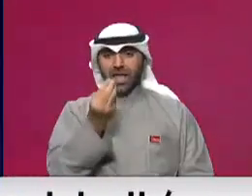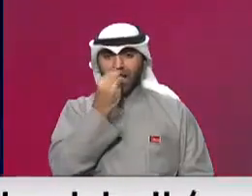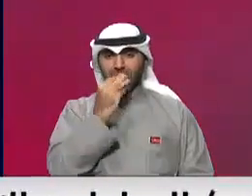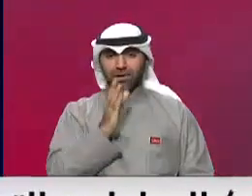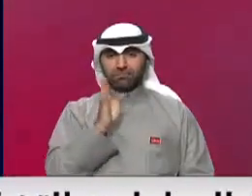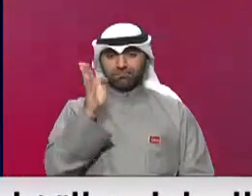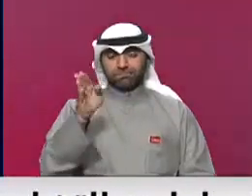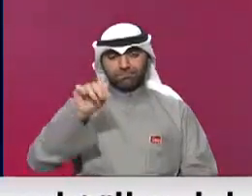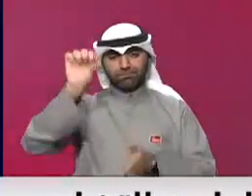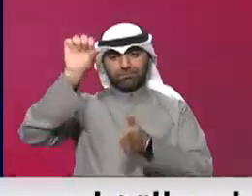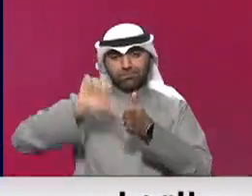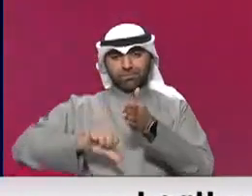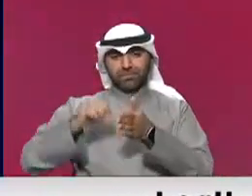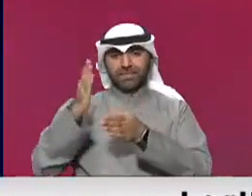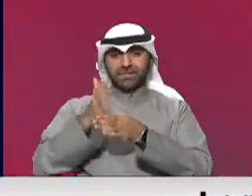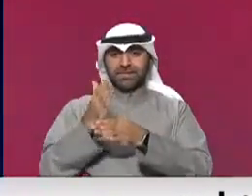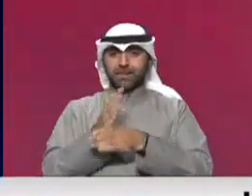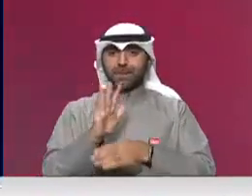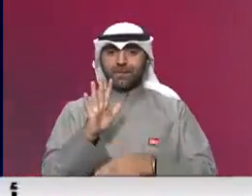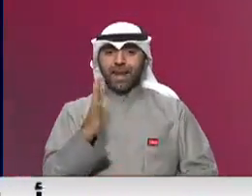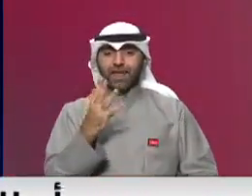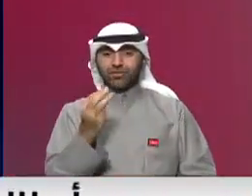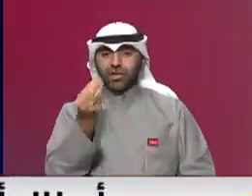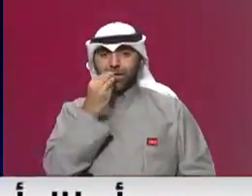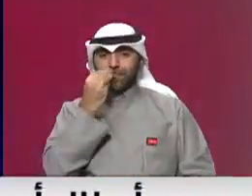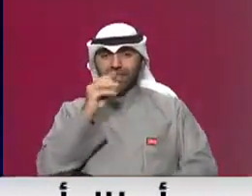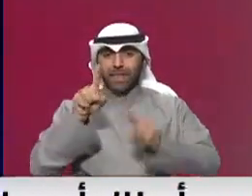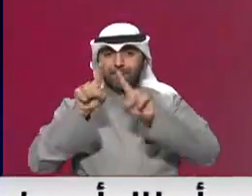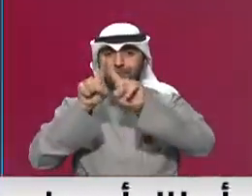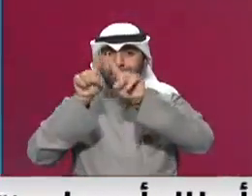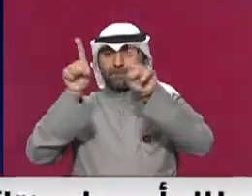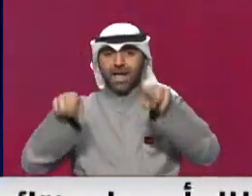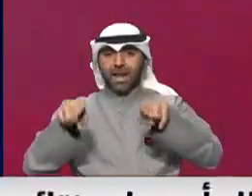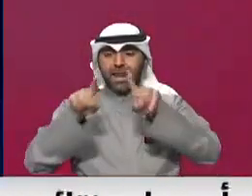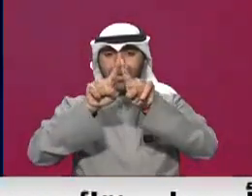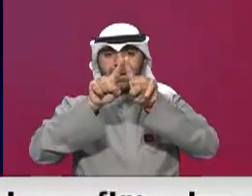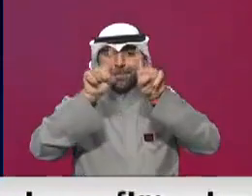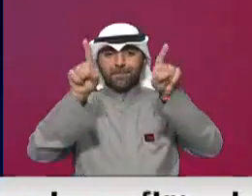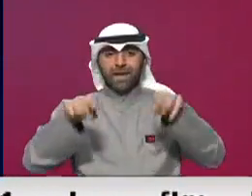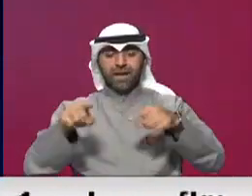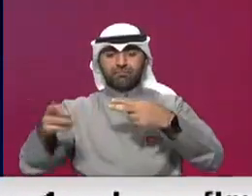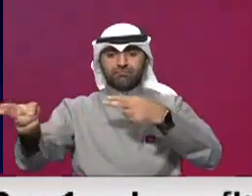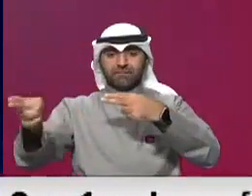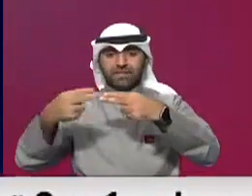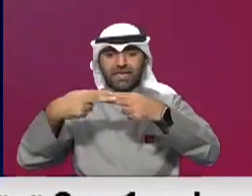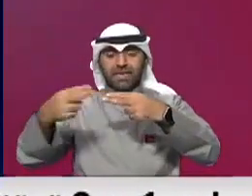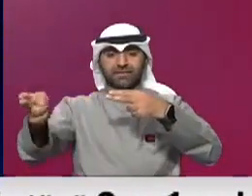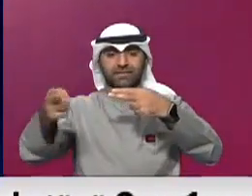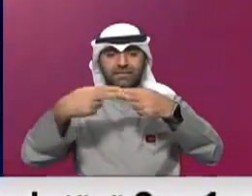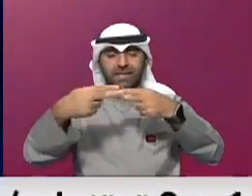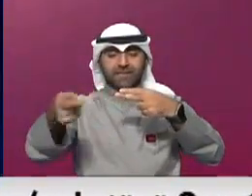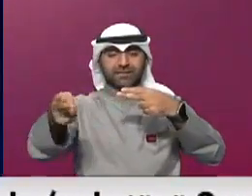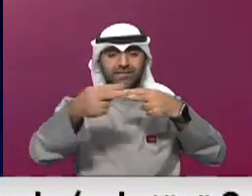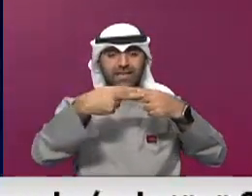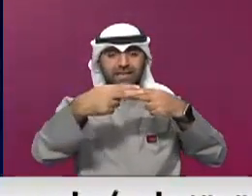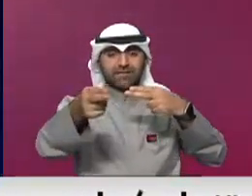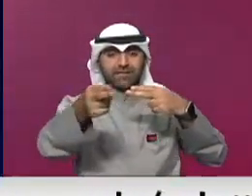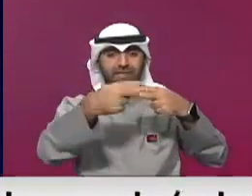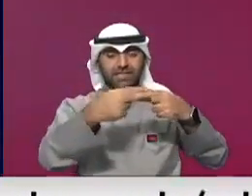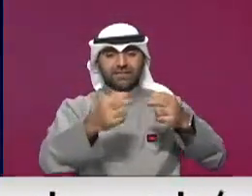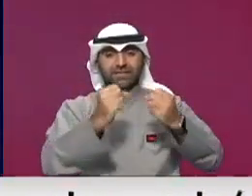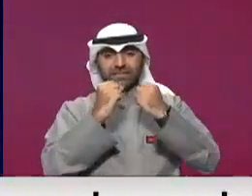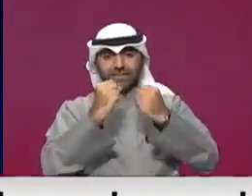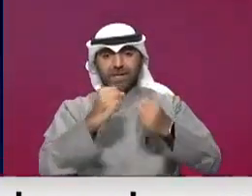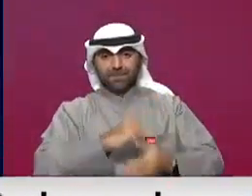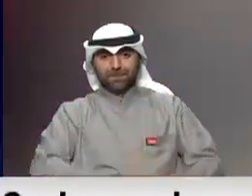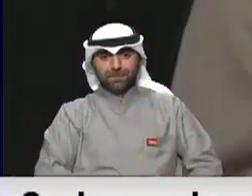يعني ويقدم وجبات مجانيه لجميع الناس. طبعا هذه في الوقت الحالي هي الى جانب الحاجه الاساسيه. نعم،